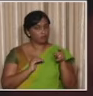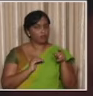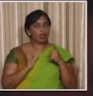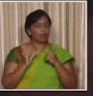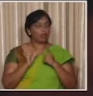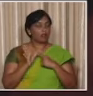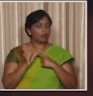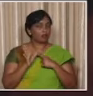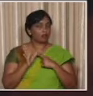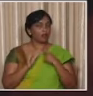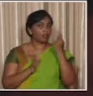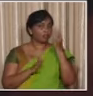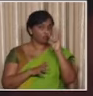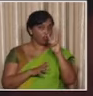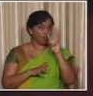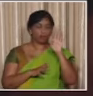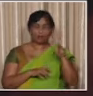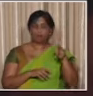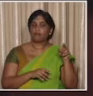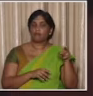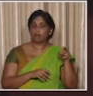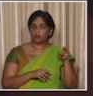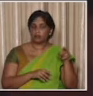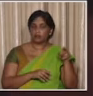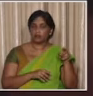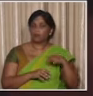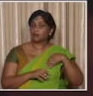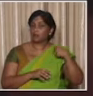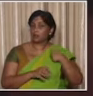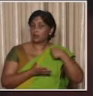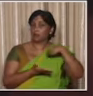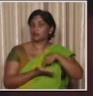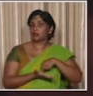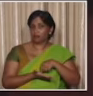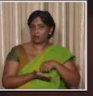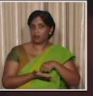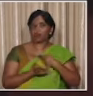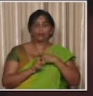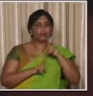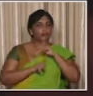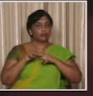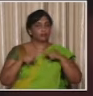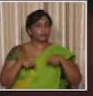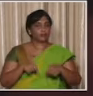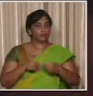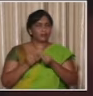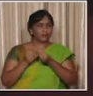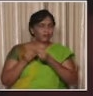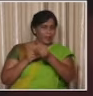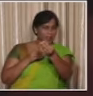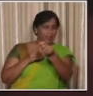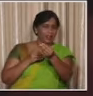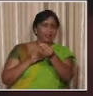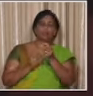අක්කර 13ක් විතර තියෙනවා ප්‍රධාන නගරේ. මේ අපි කතා කරන තැන ඉඳන් හුවක දුර.